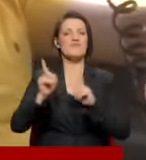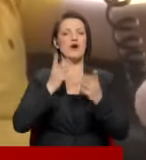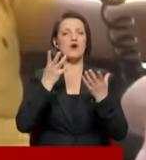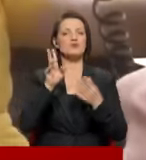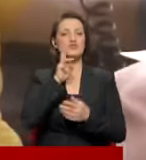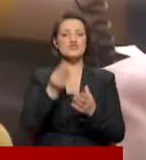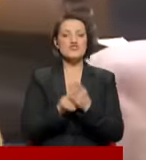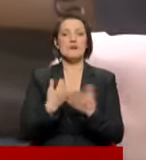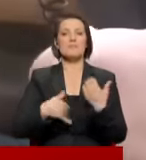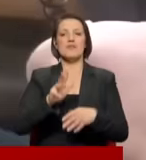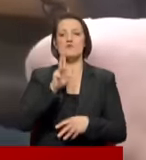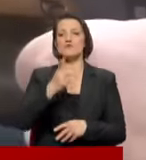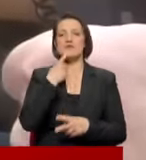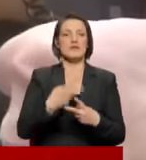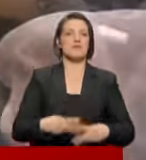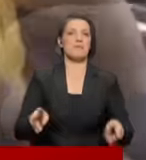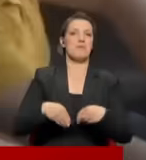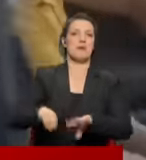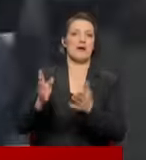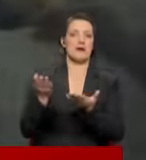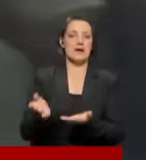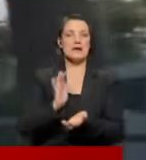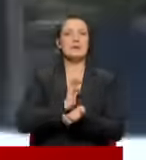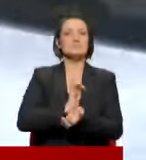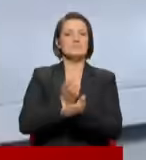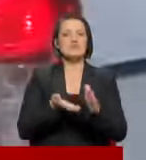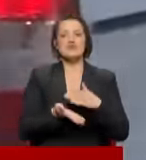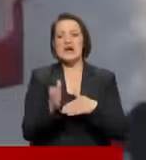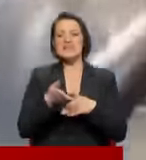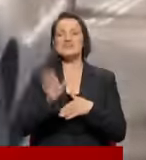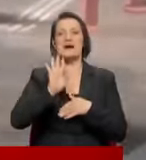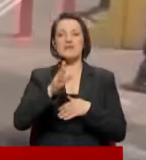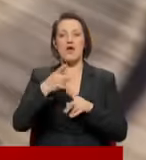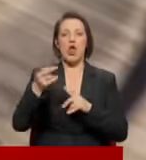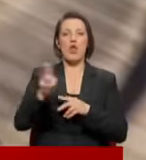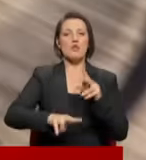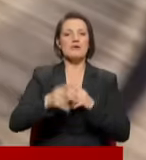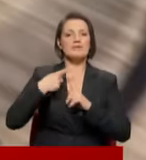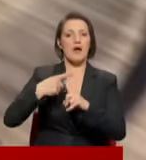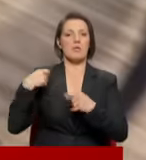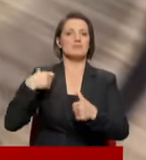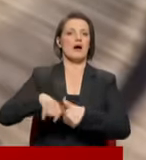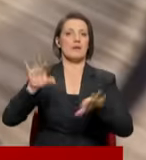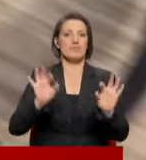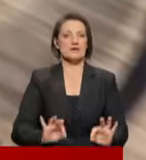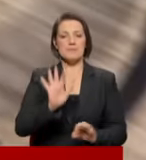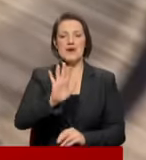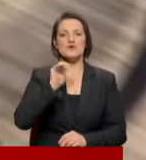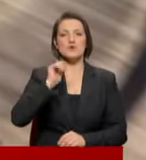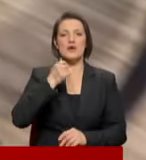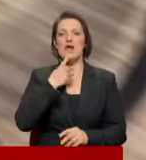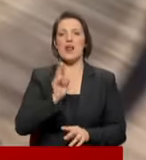bile sonuçlanmadan 3 yılda serbest kaldı. Cezaevinden çıkar çıkmaz ölüm tehditlerine yeniden başladı. 5